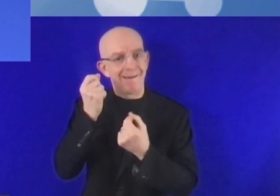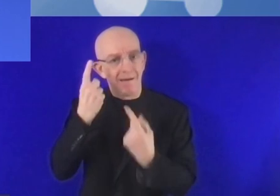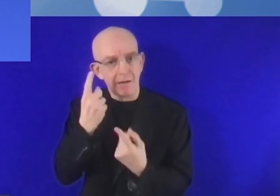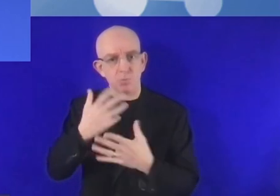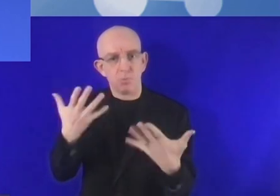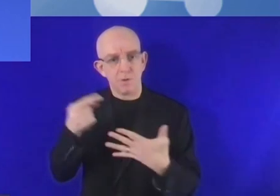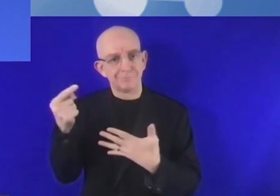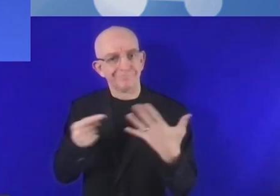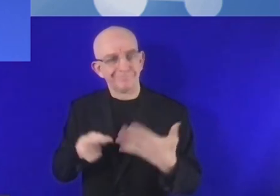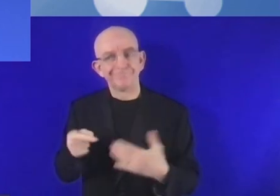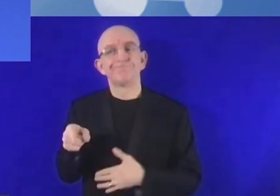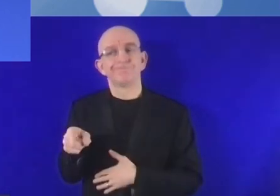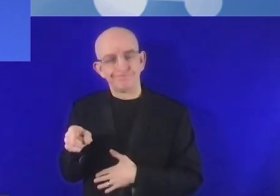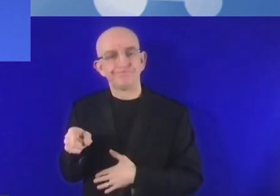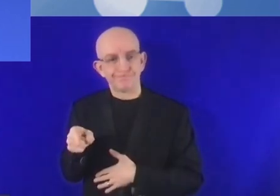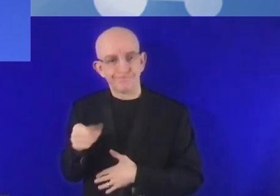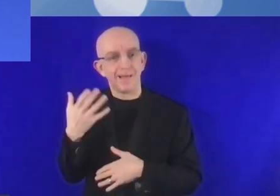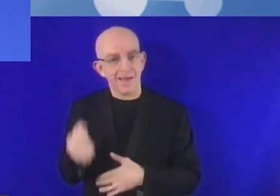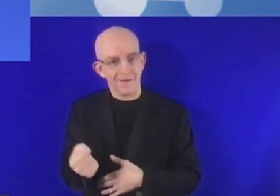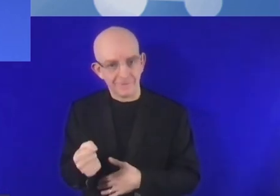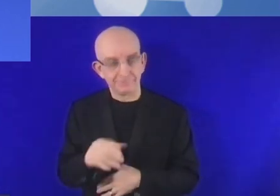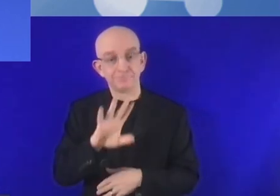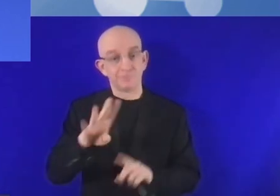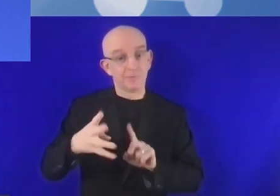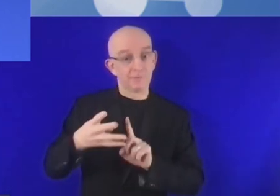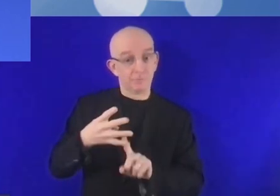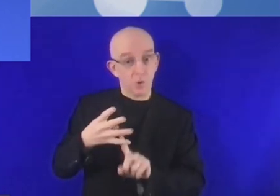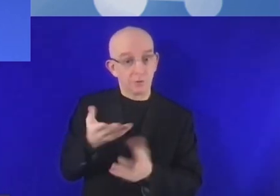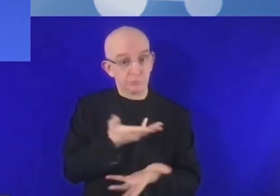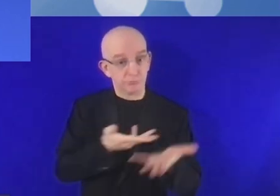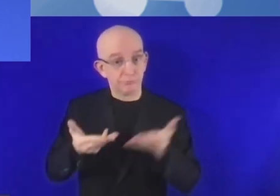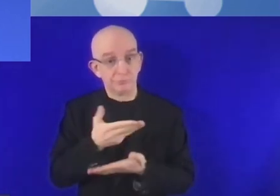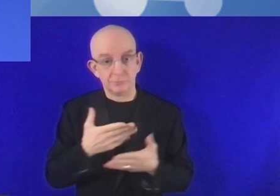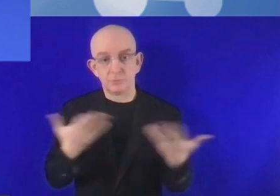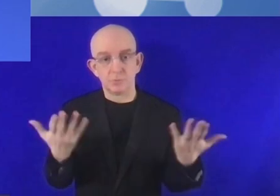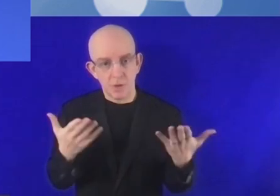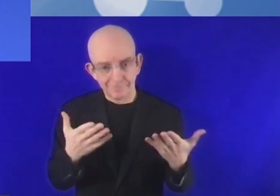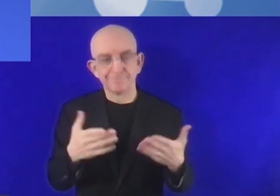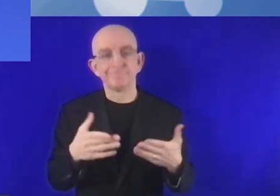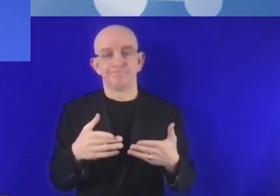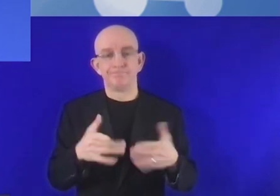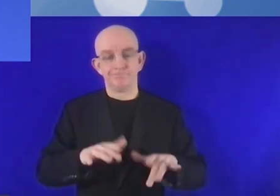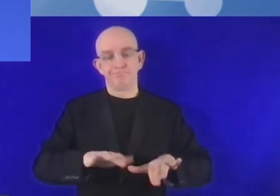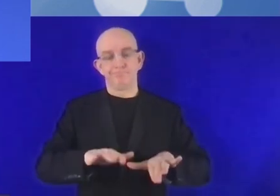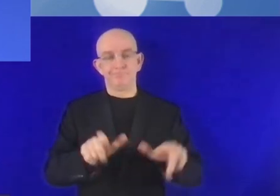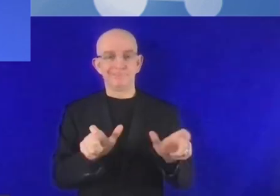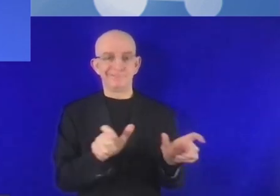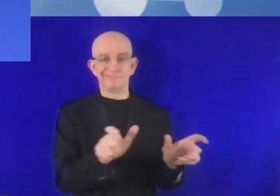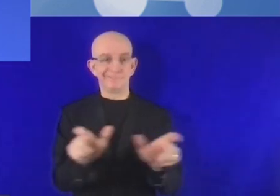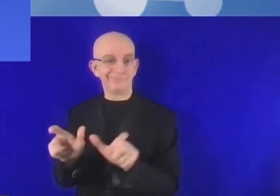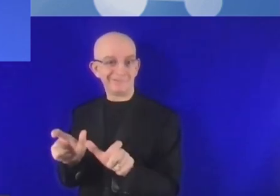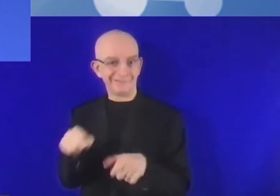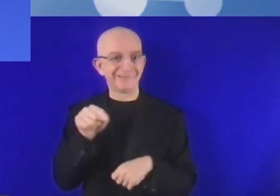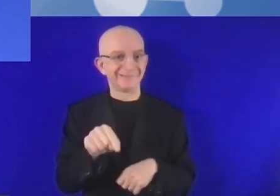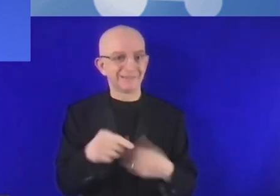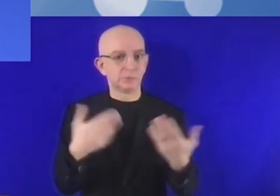z perspektywy firm, obywateli, administracji, także obszar bardzo, bardzo szeroki. Dwa duże jeszcze